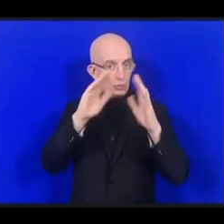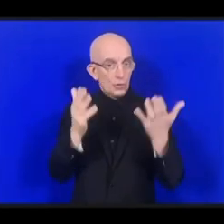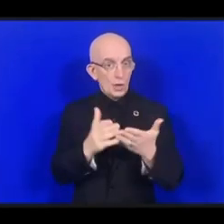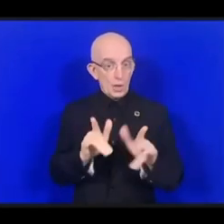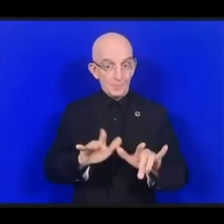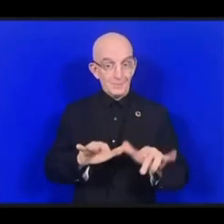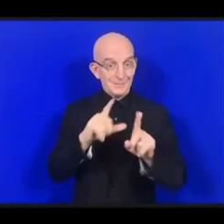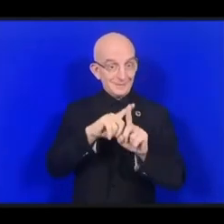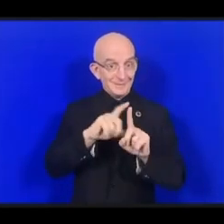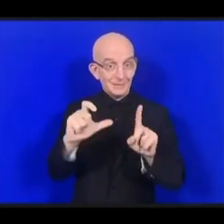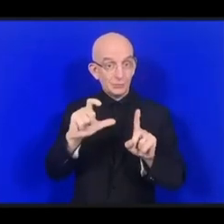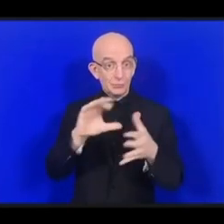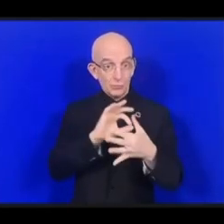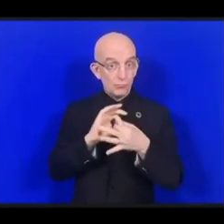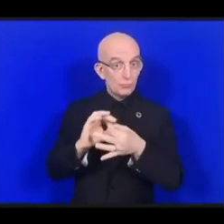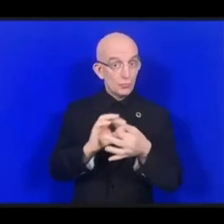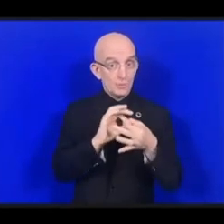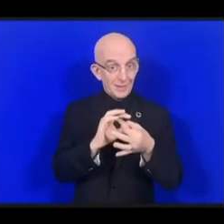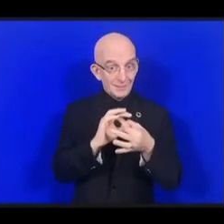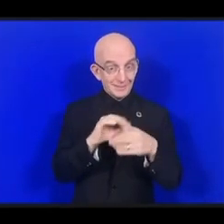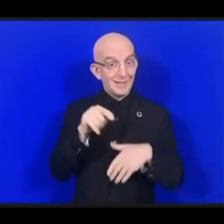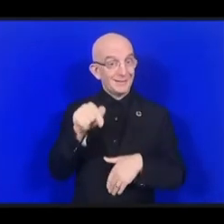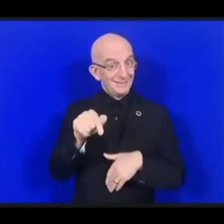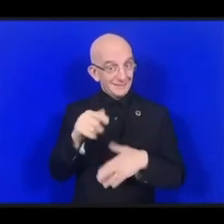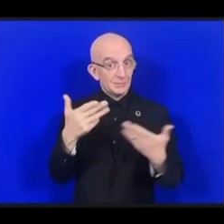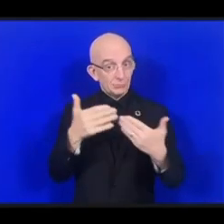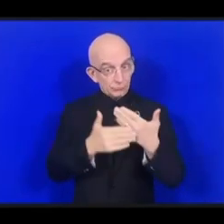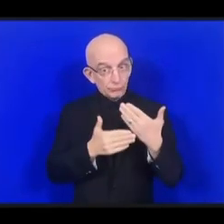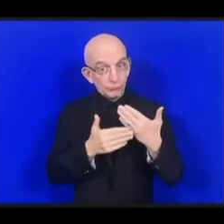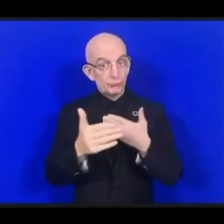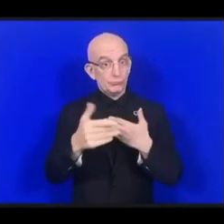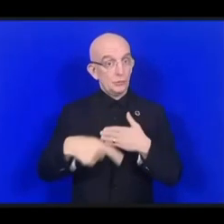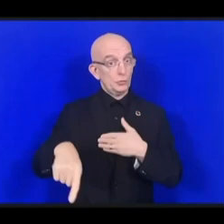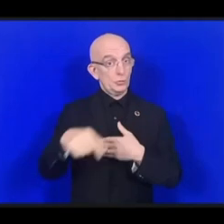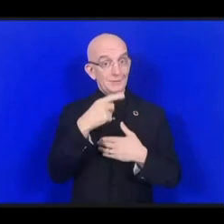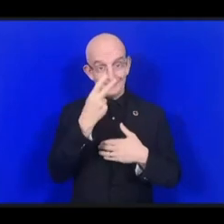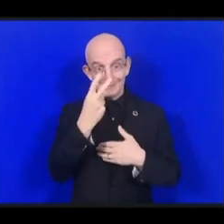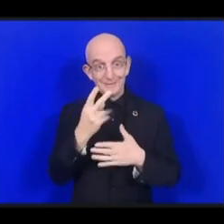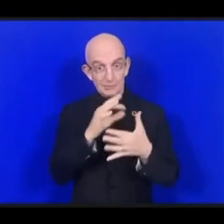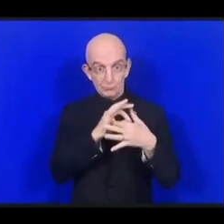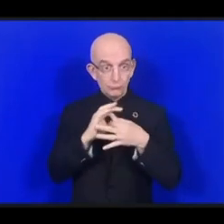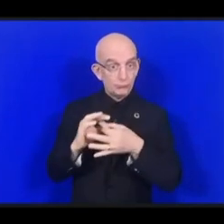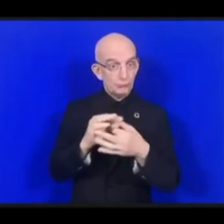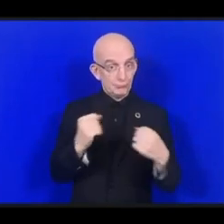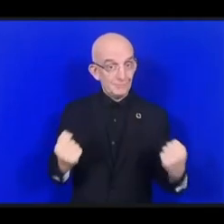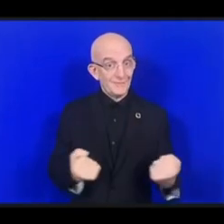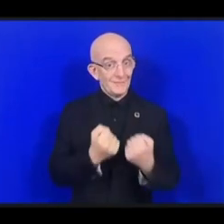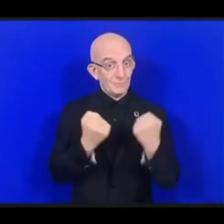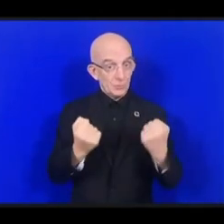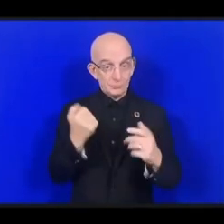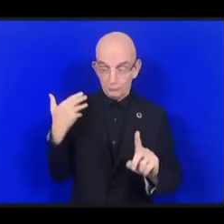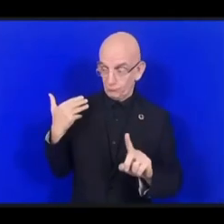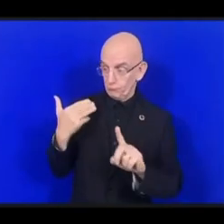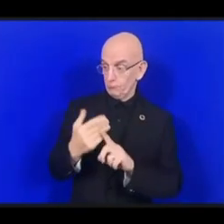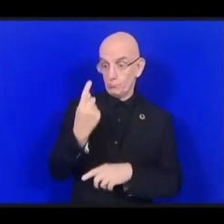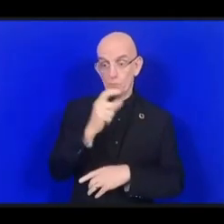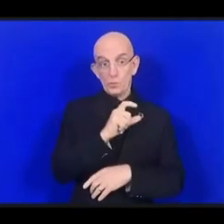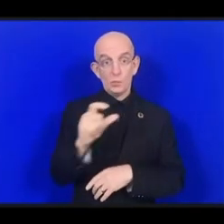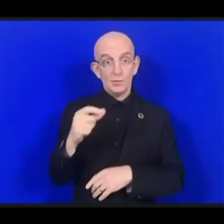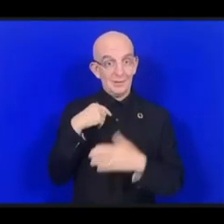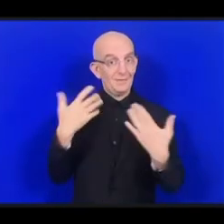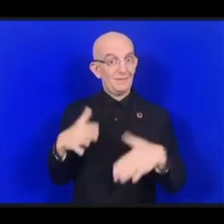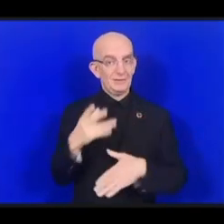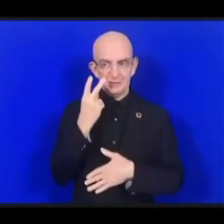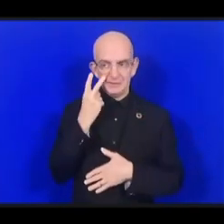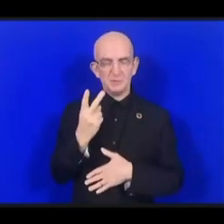が力を合わせて取り組んだこととを目のあたりにしてigfがその意図した目標を実際に達成して